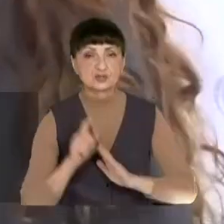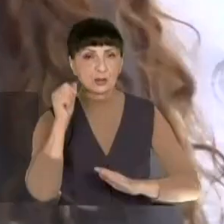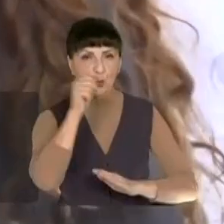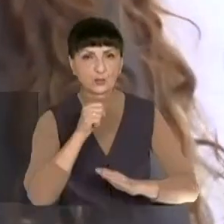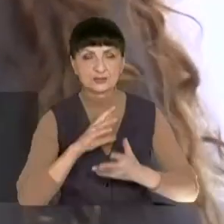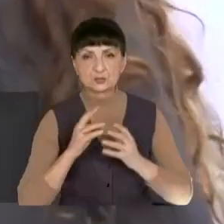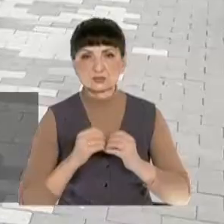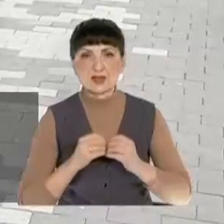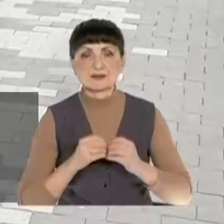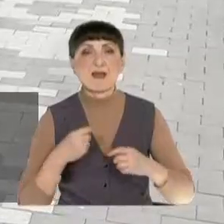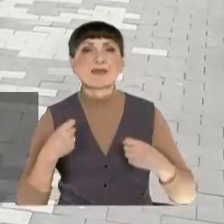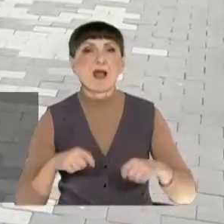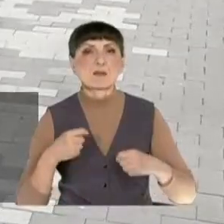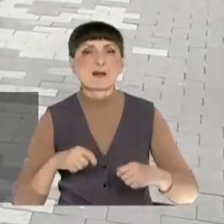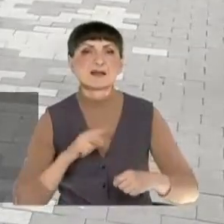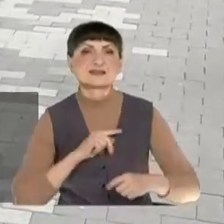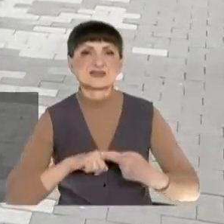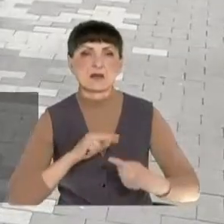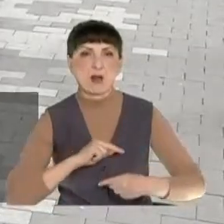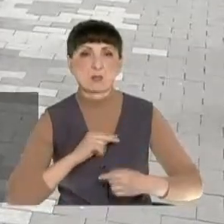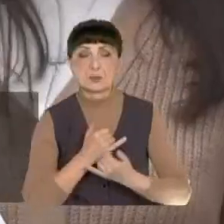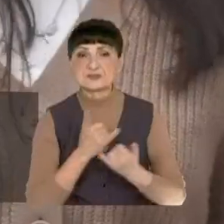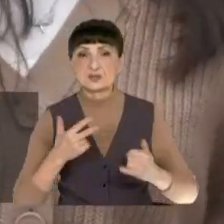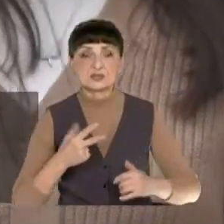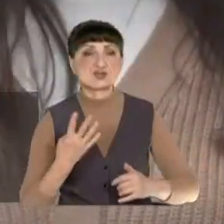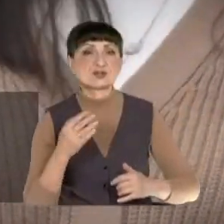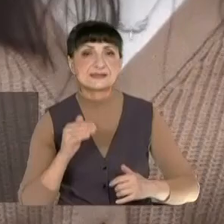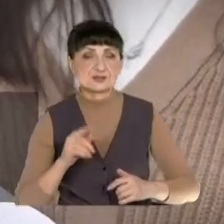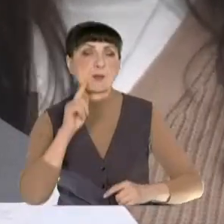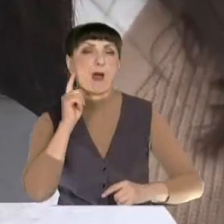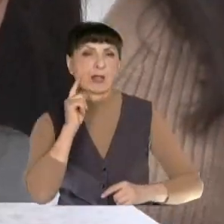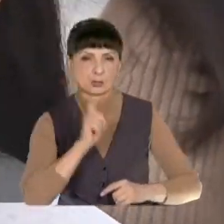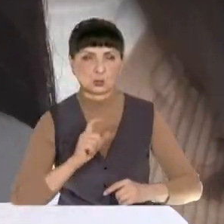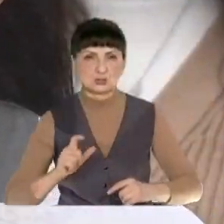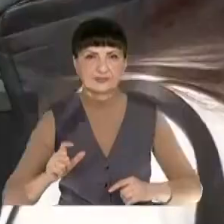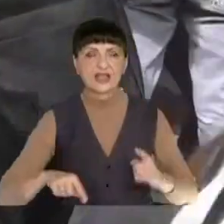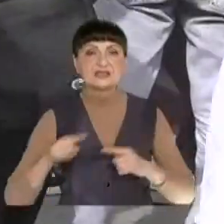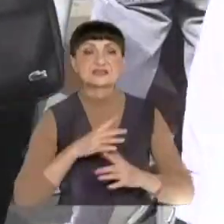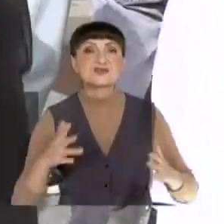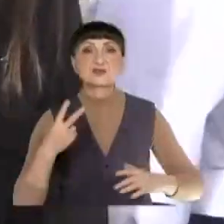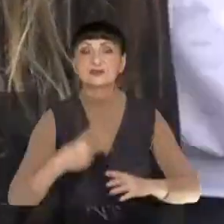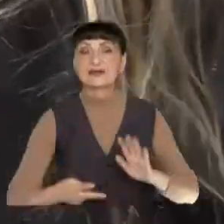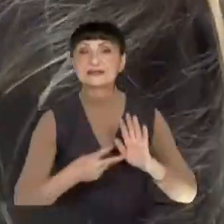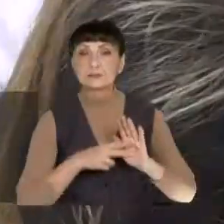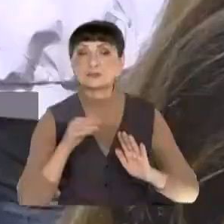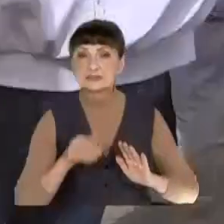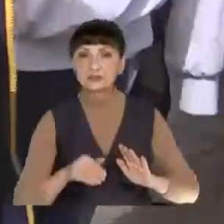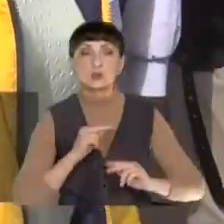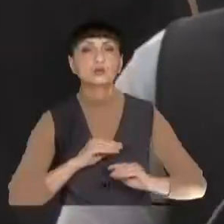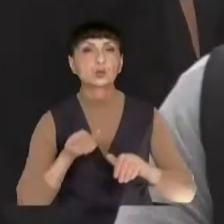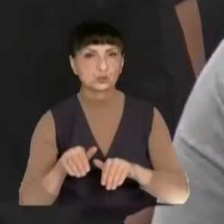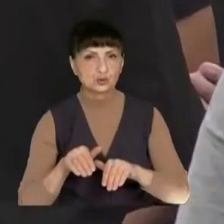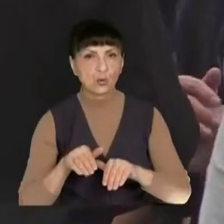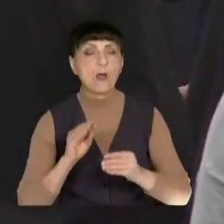по результатам ярмарок вакансий работы обеспечили 34 тысячи молодых людей. Из них свыше 27 тысяч трудоустроены